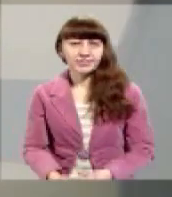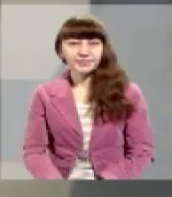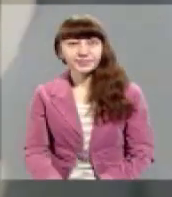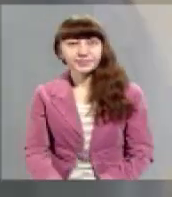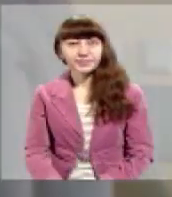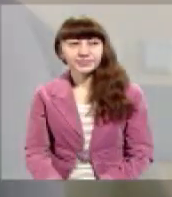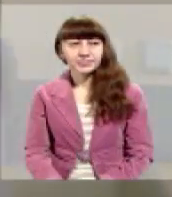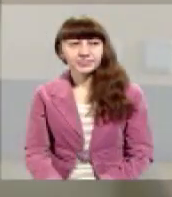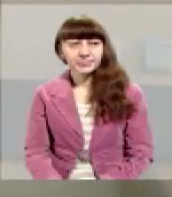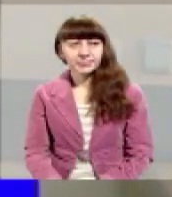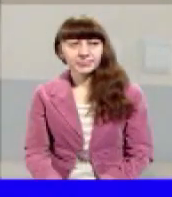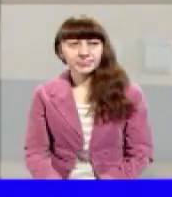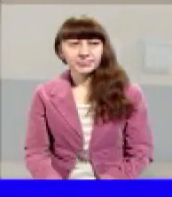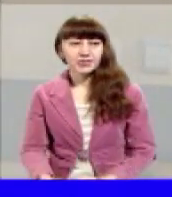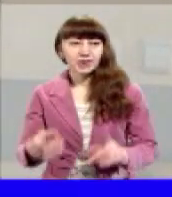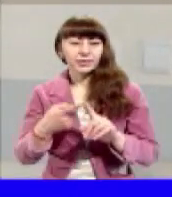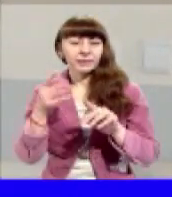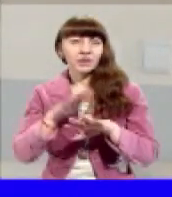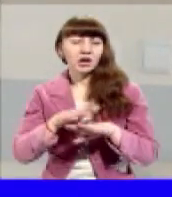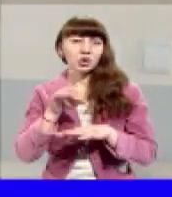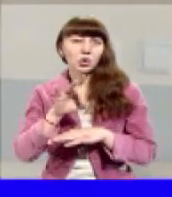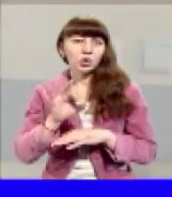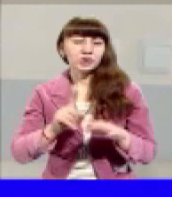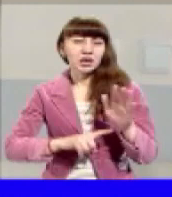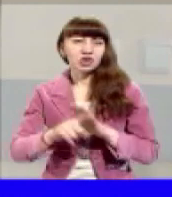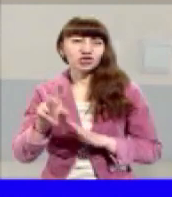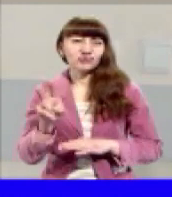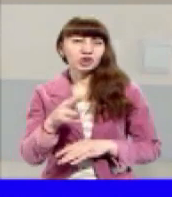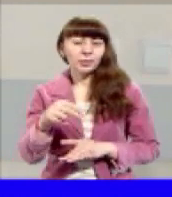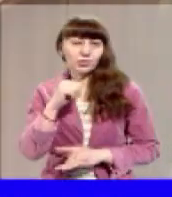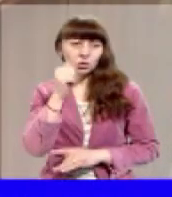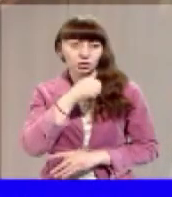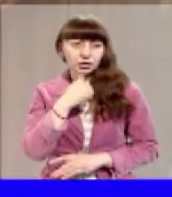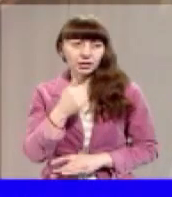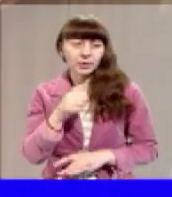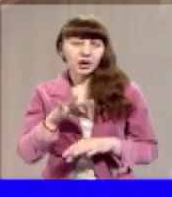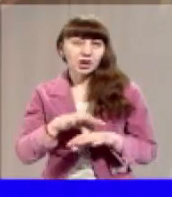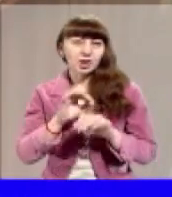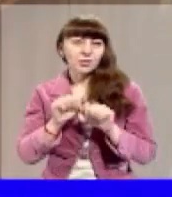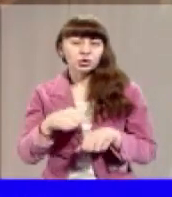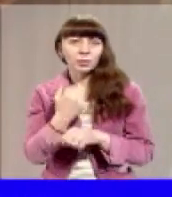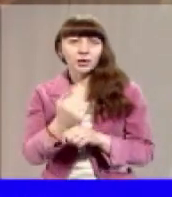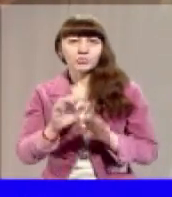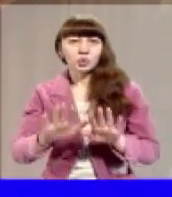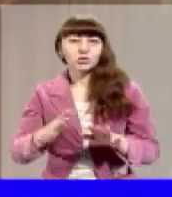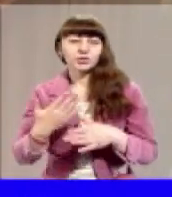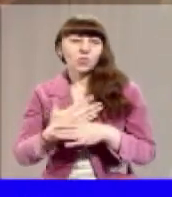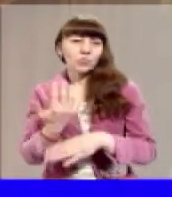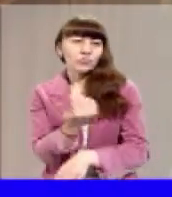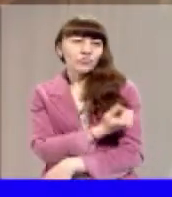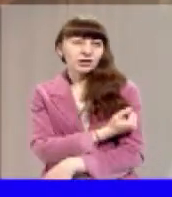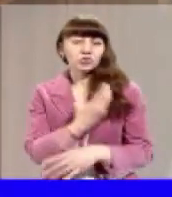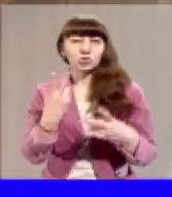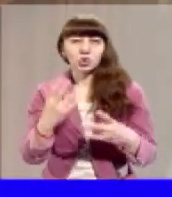Қызылшаның алғашқы жағдайлары өткен жылдың 90-ында тіркеле бастады. Ауруды вакцинация арқылы жеңуге болады. Бірақ қазір көптеген